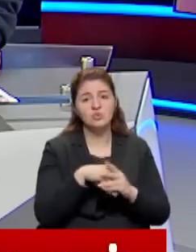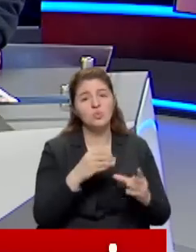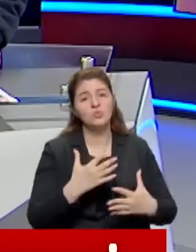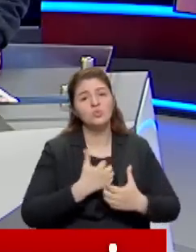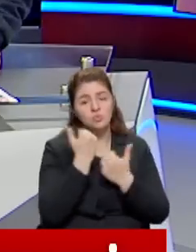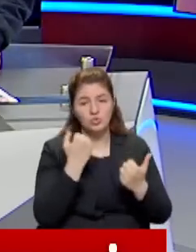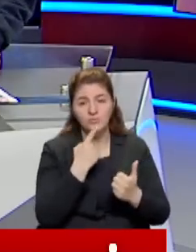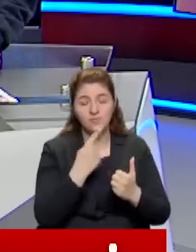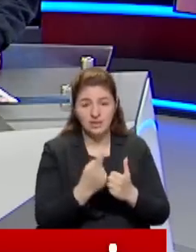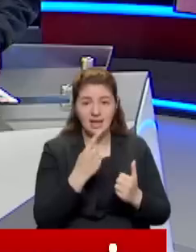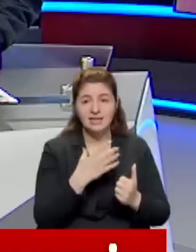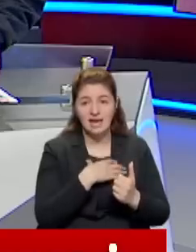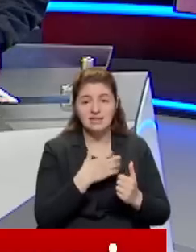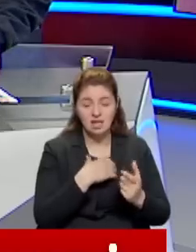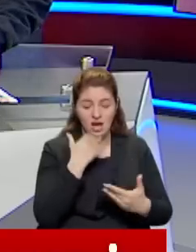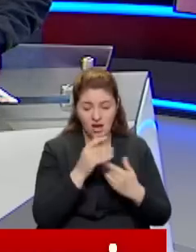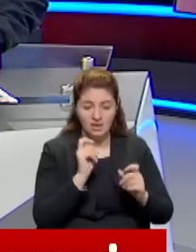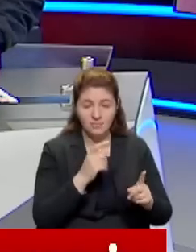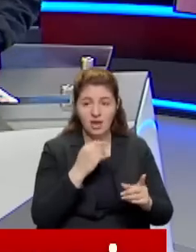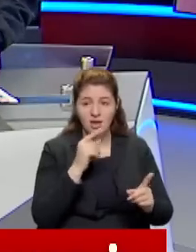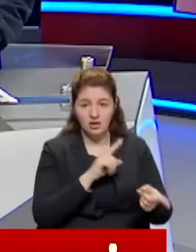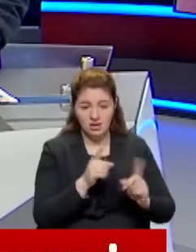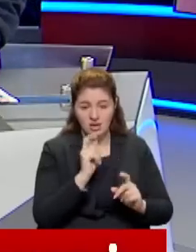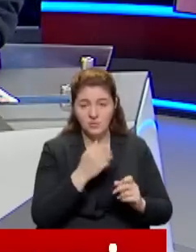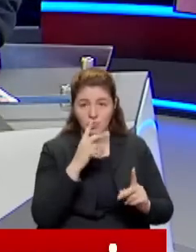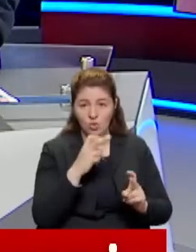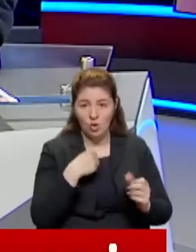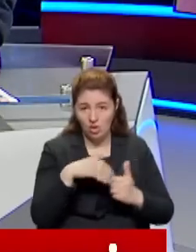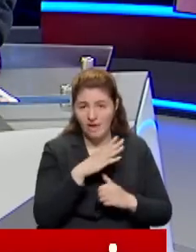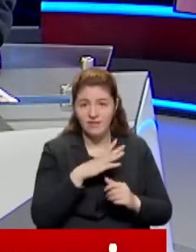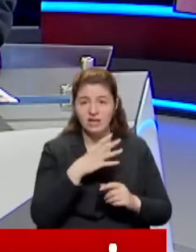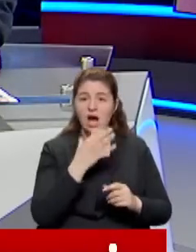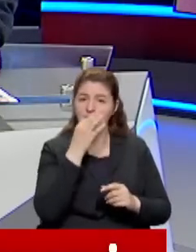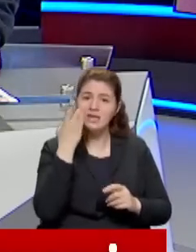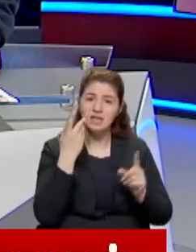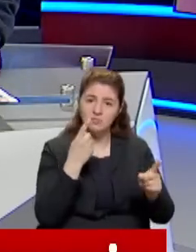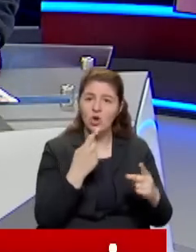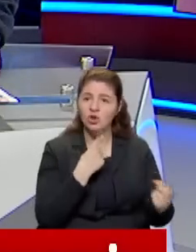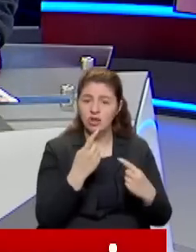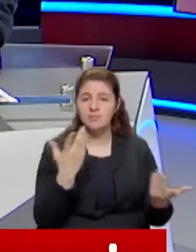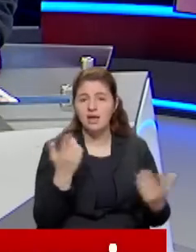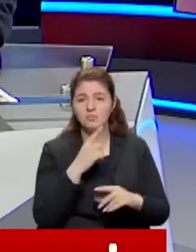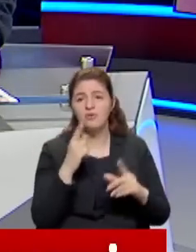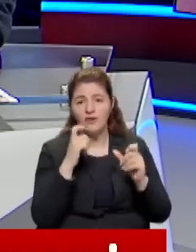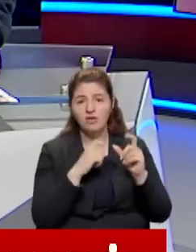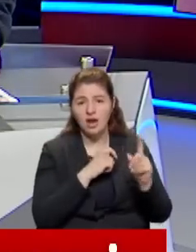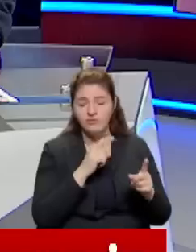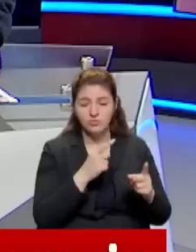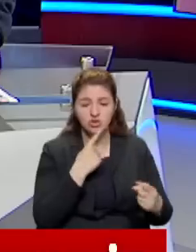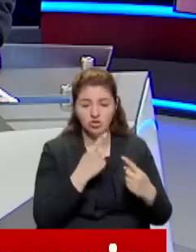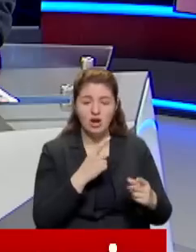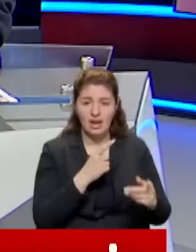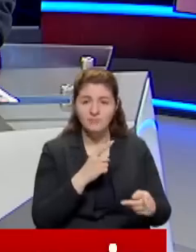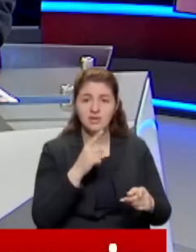çıkmasından diye de kendisini anlattığı, tarif ettiği bir durum var. Haberimizi izleyelim, konuşalım. Yani bu fotoğraf, bu